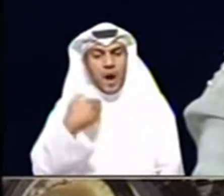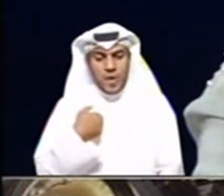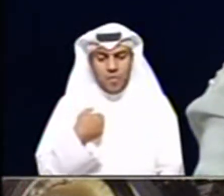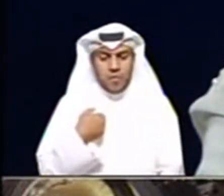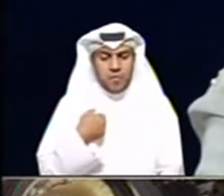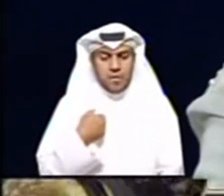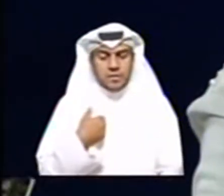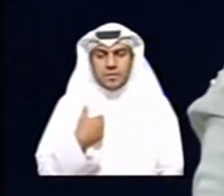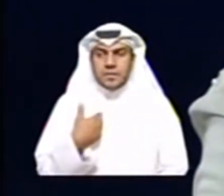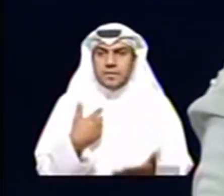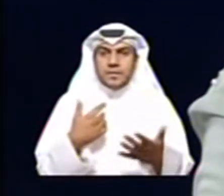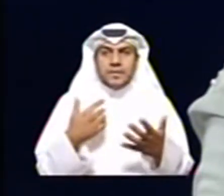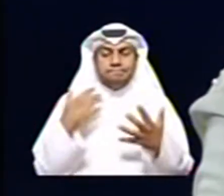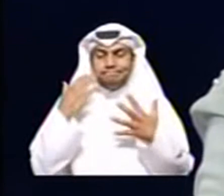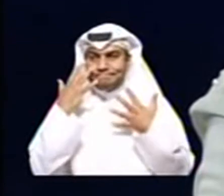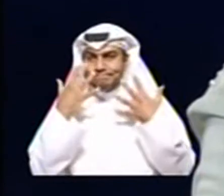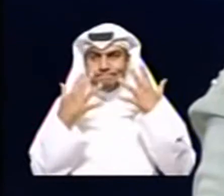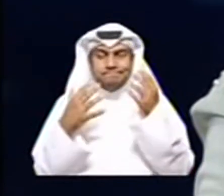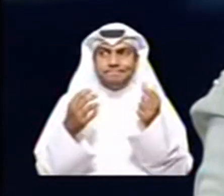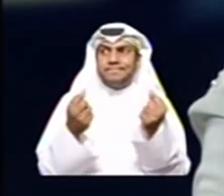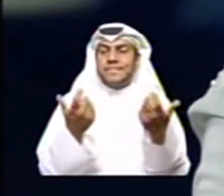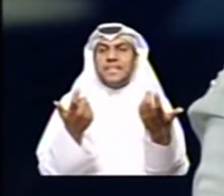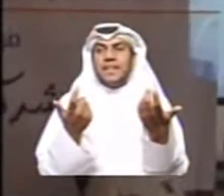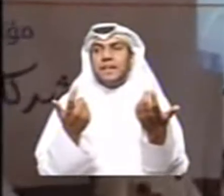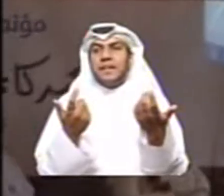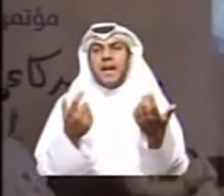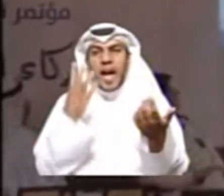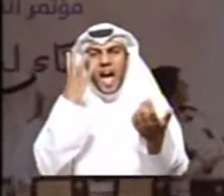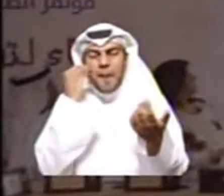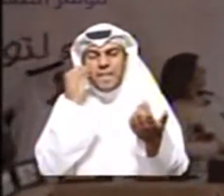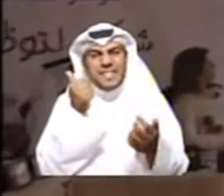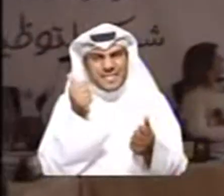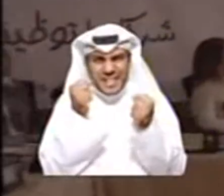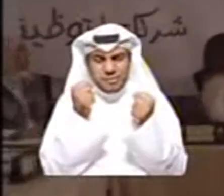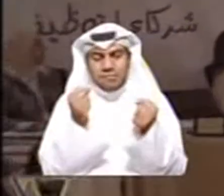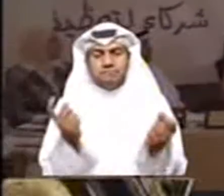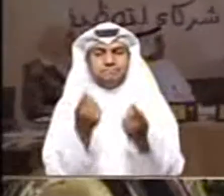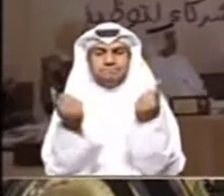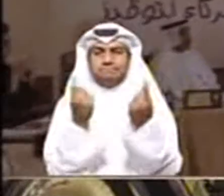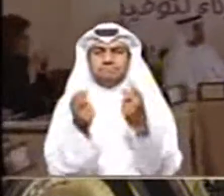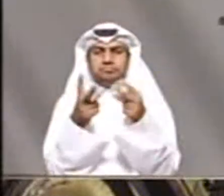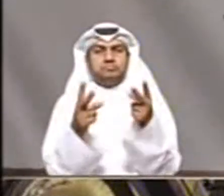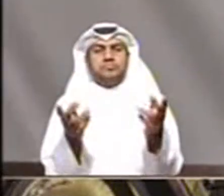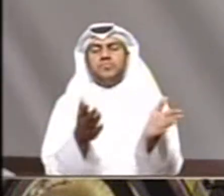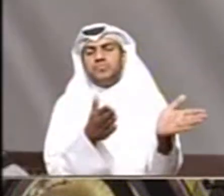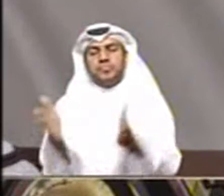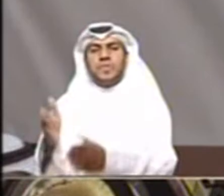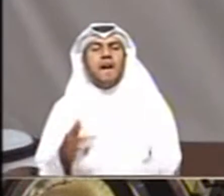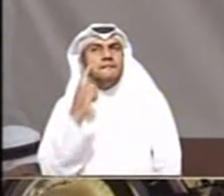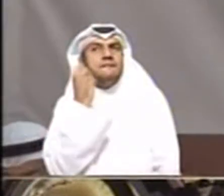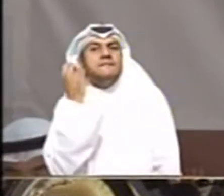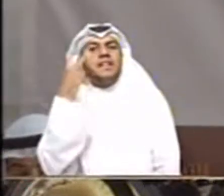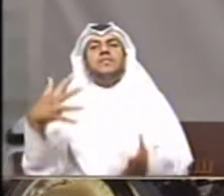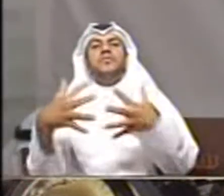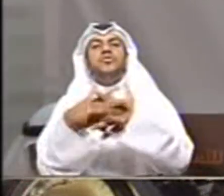الوظيفية، فيفضل أنه يذهب إلى المشروعات الصغيرة. فعندنا تعاون وشراكة مع الصندوق الوطني لرعاية المشروعات